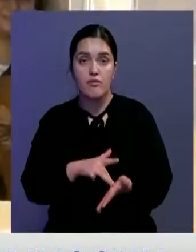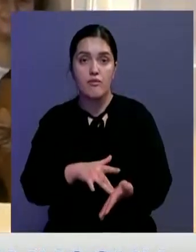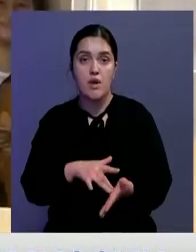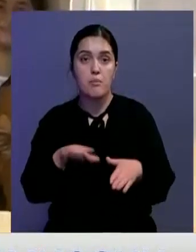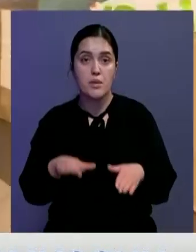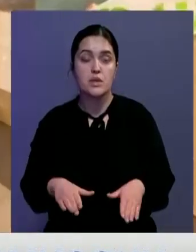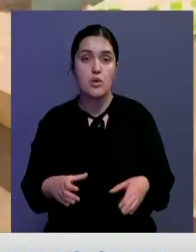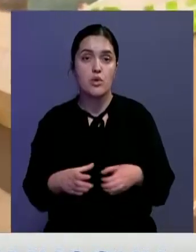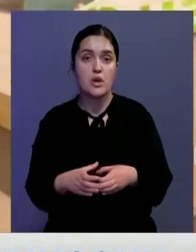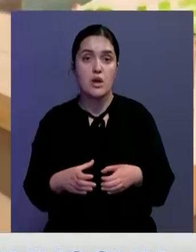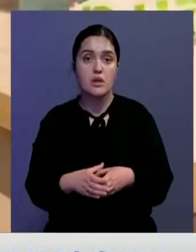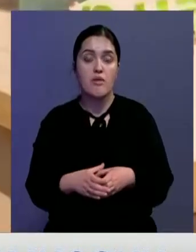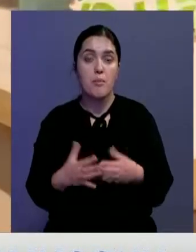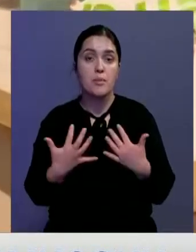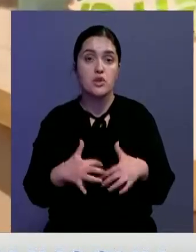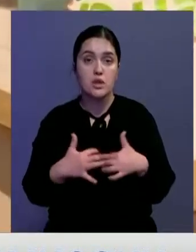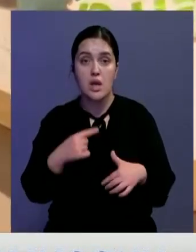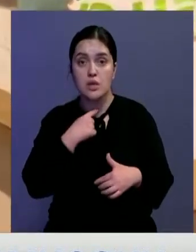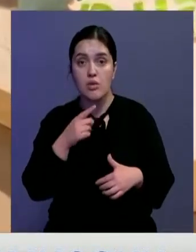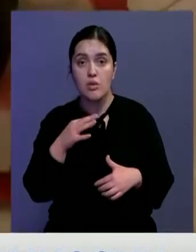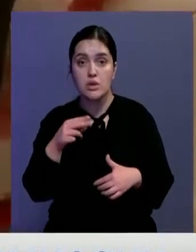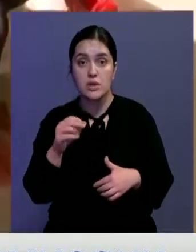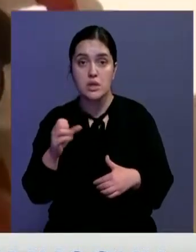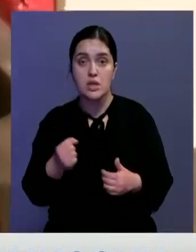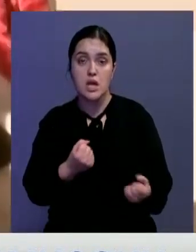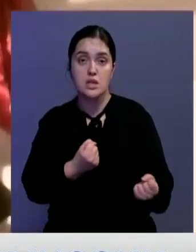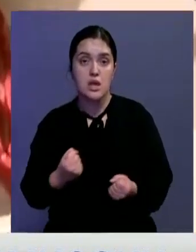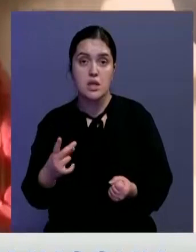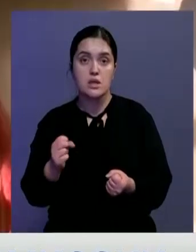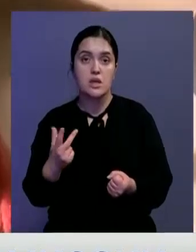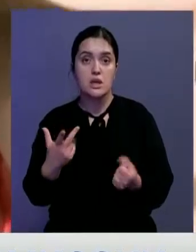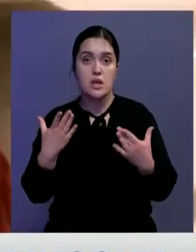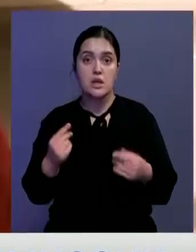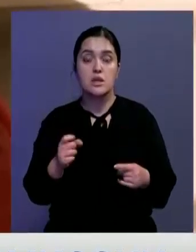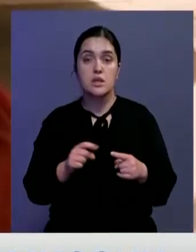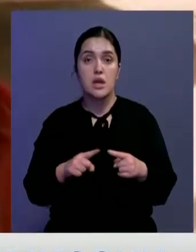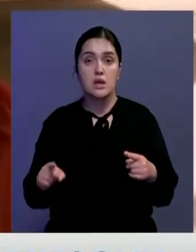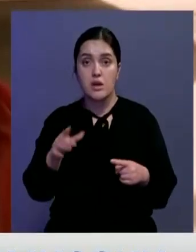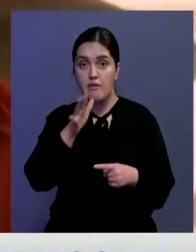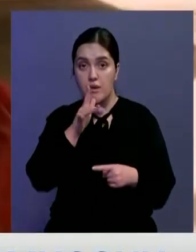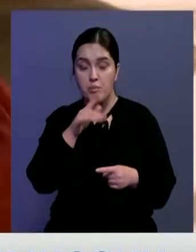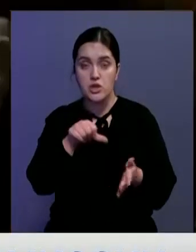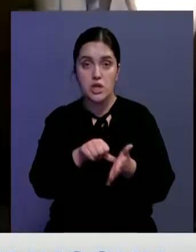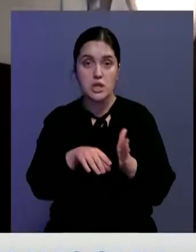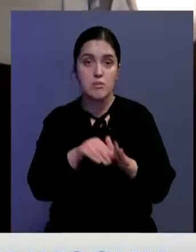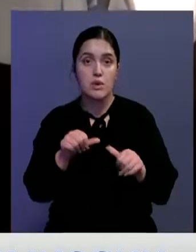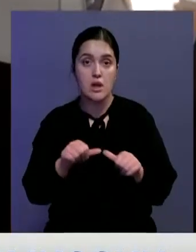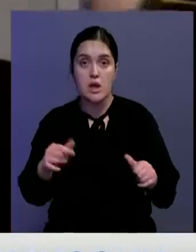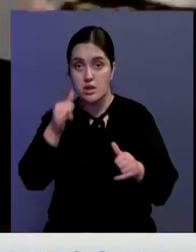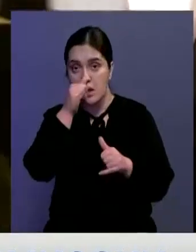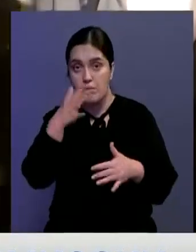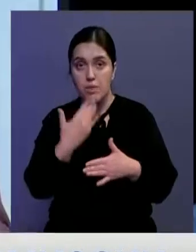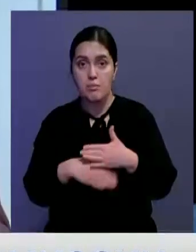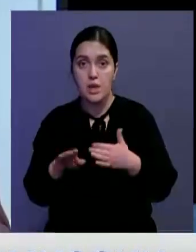членов местных органов управления однако подсчет голосов в одессе затянулся на целых 3 дня все это время члены избиркома не могли